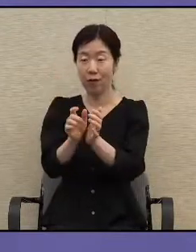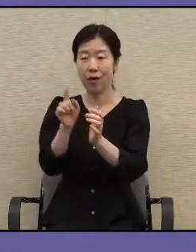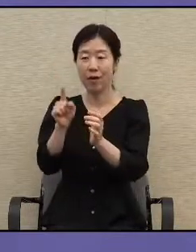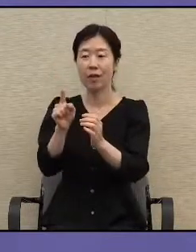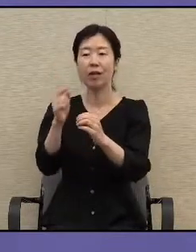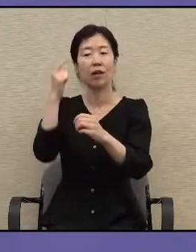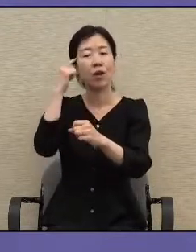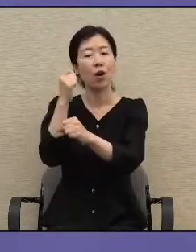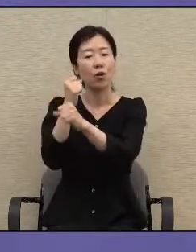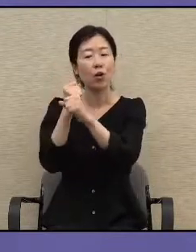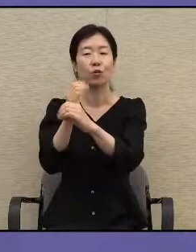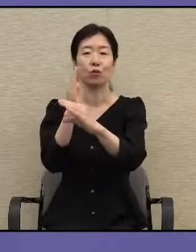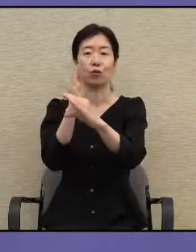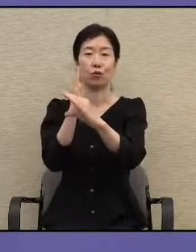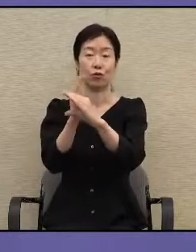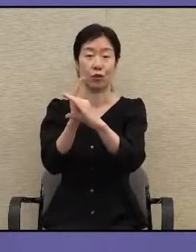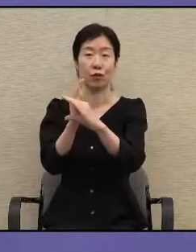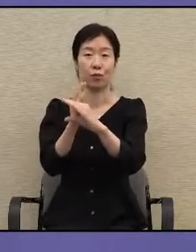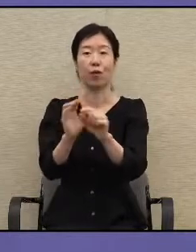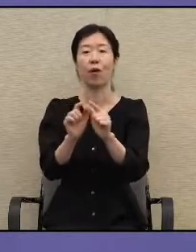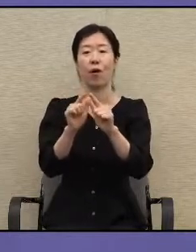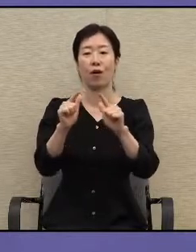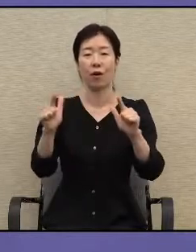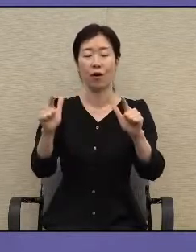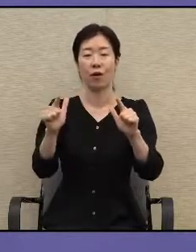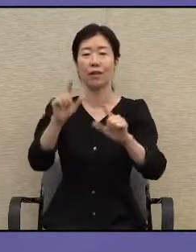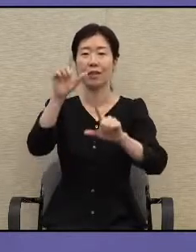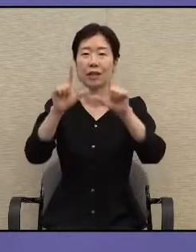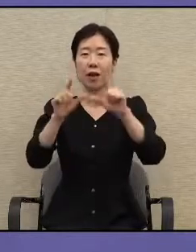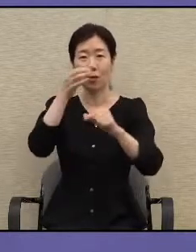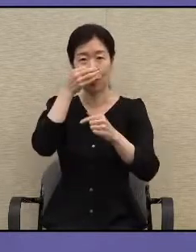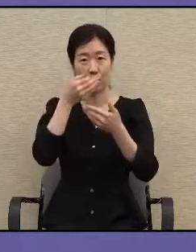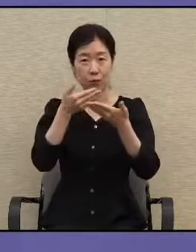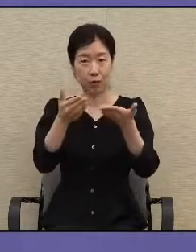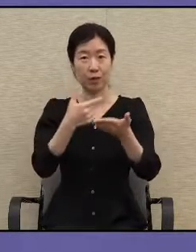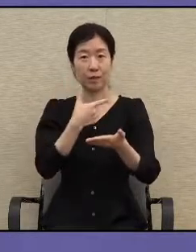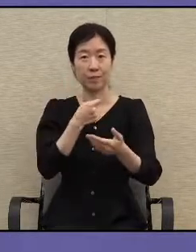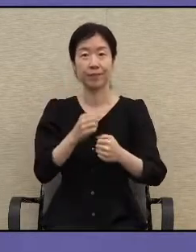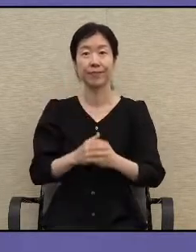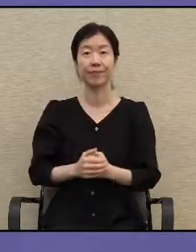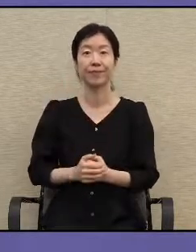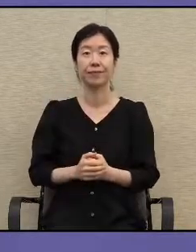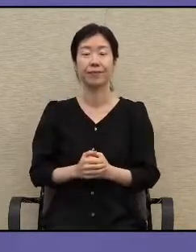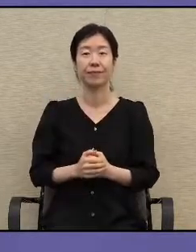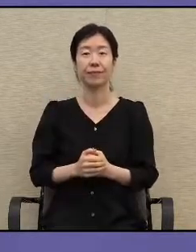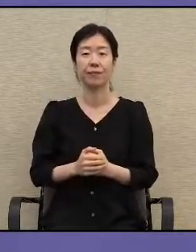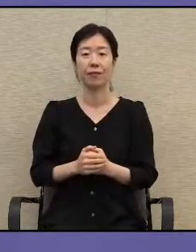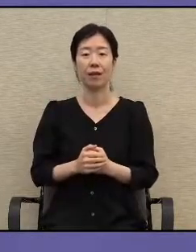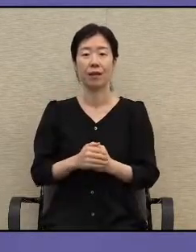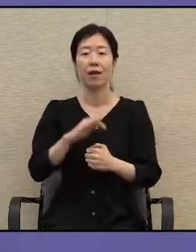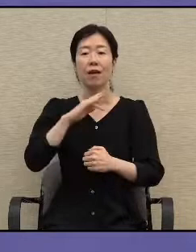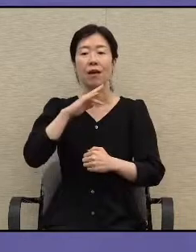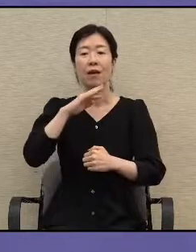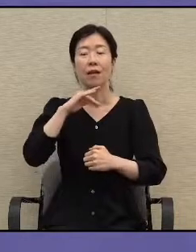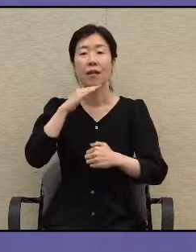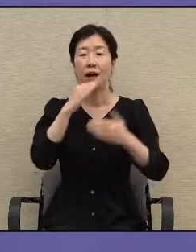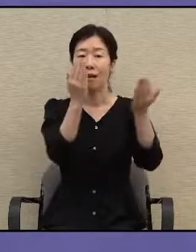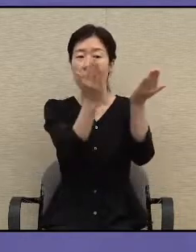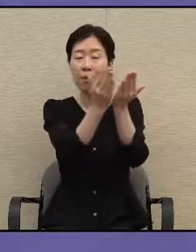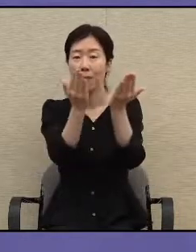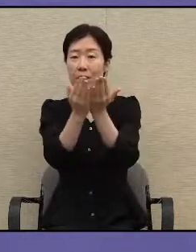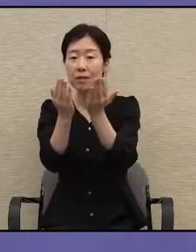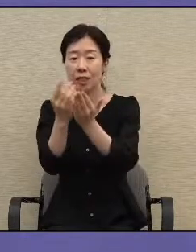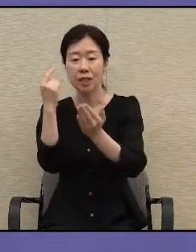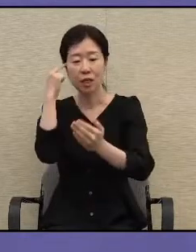중심으로 전반적인 경향을 좀 살펴보도록 하겠습니다. 이런 그 생애주기별 정신건강이라는 이